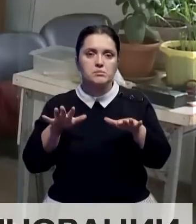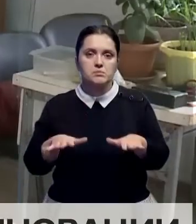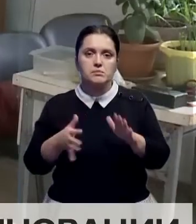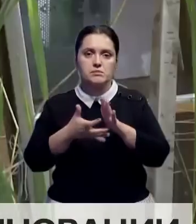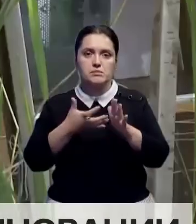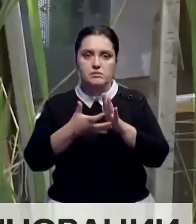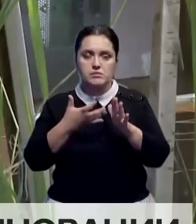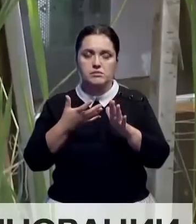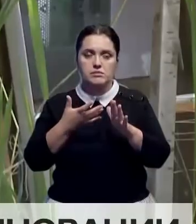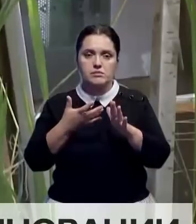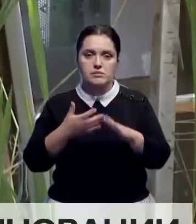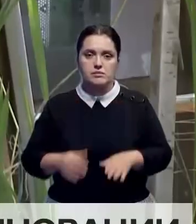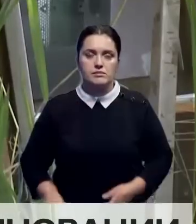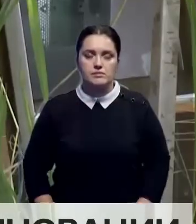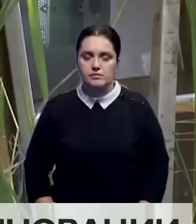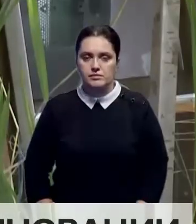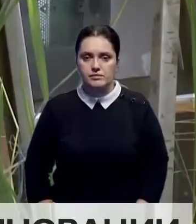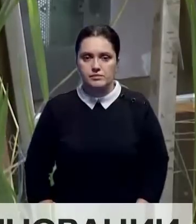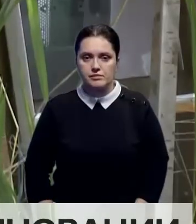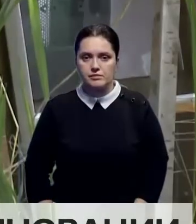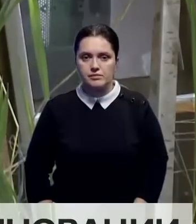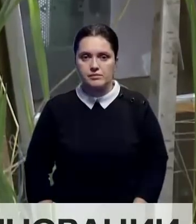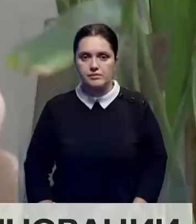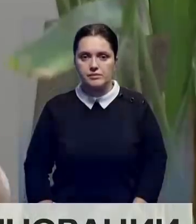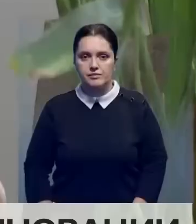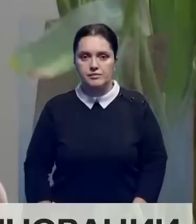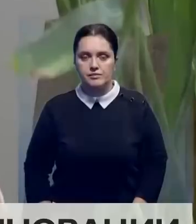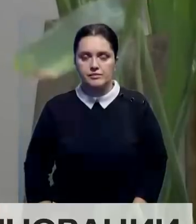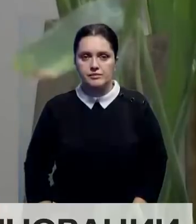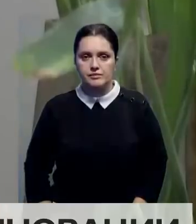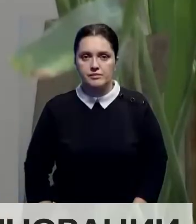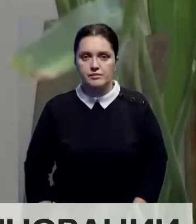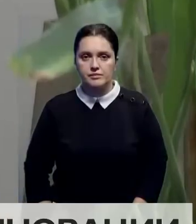нехватка площадок для проведения селекционной работы.